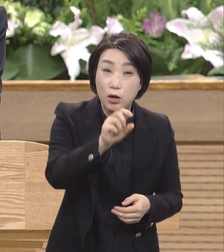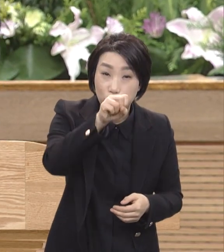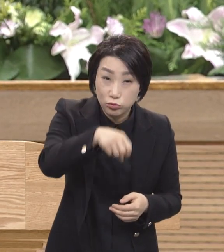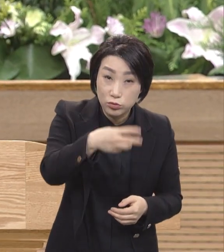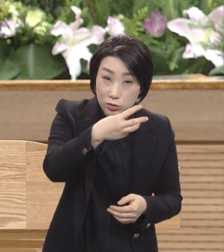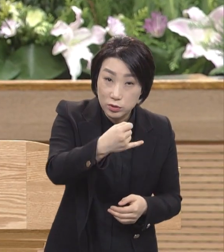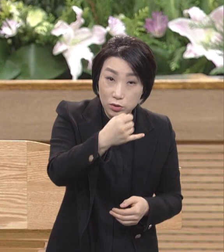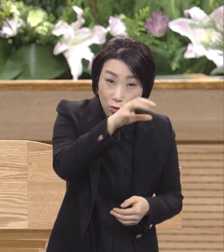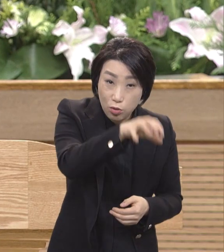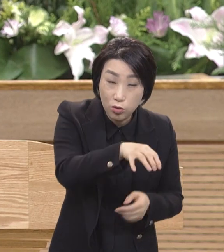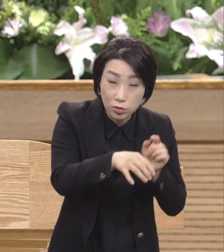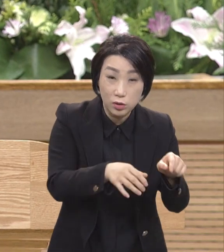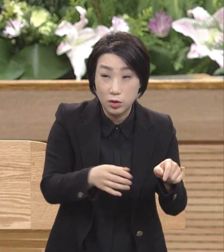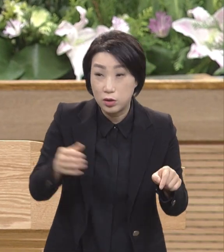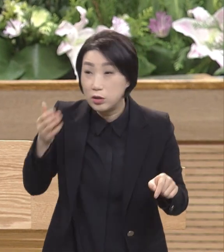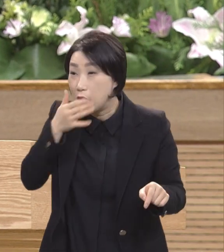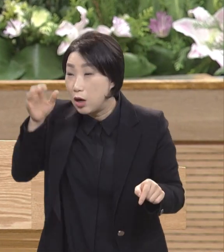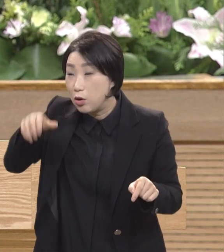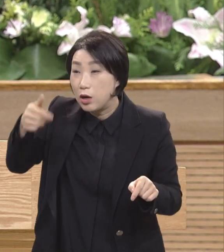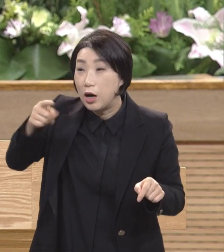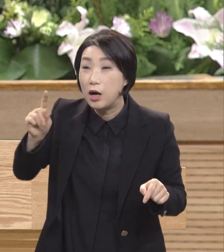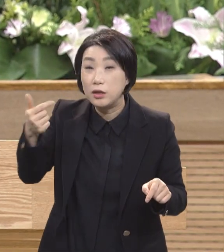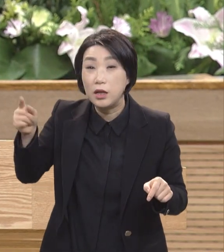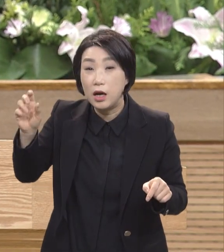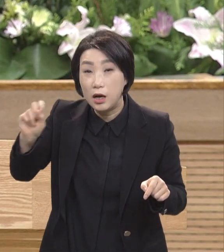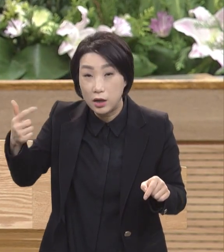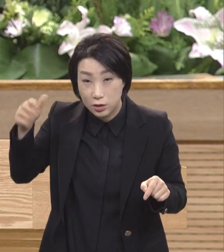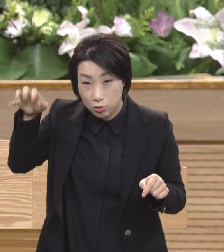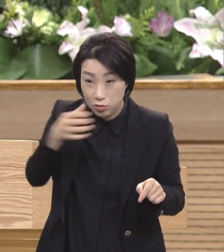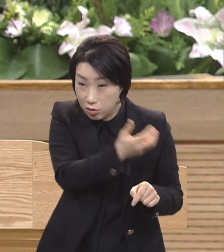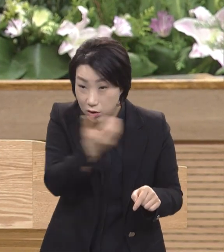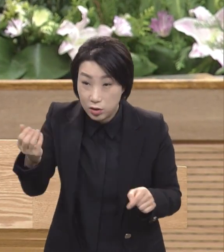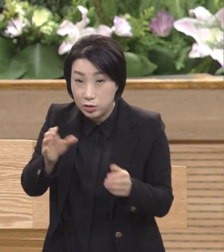척박한 가나안 땅으로 가는데 무슨 복이 있어?